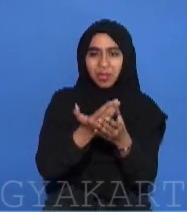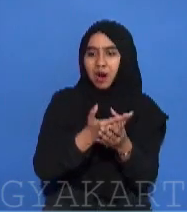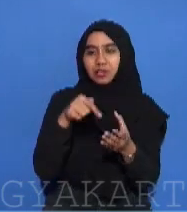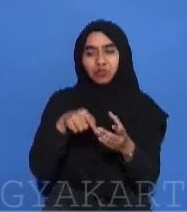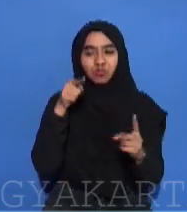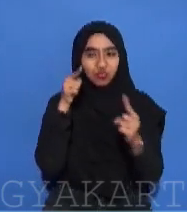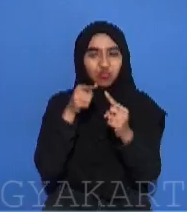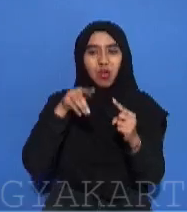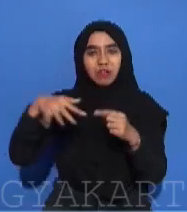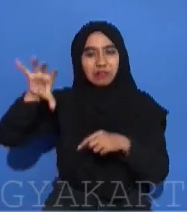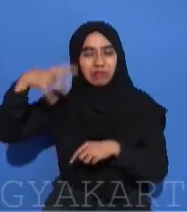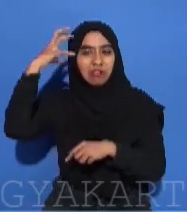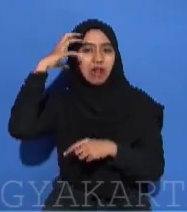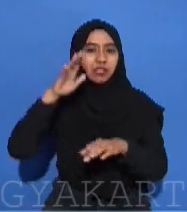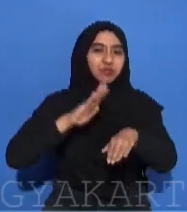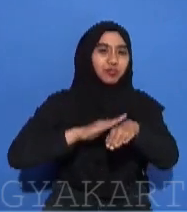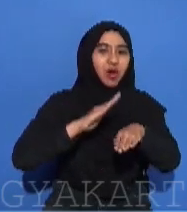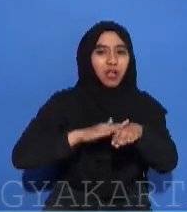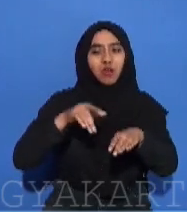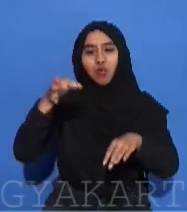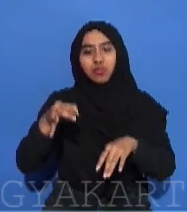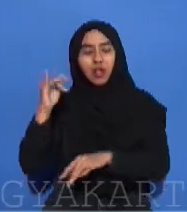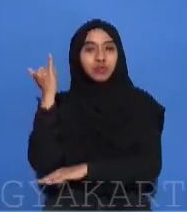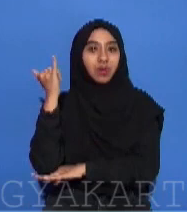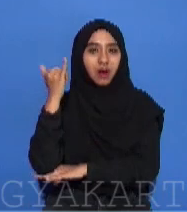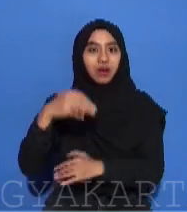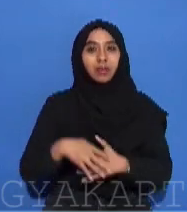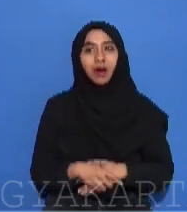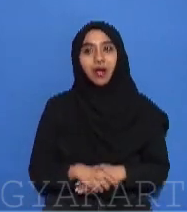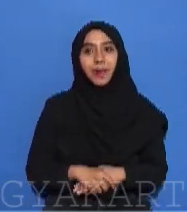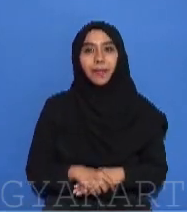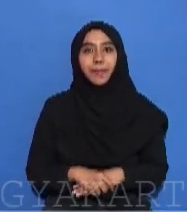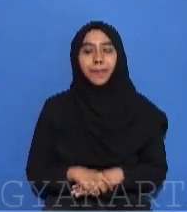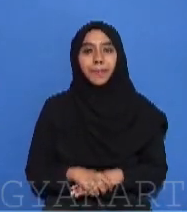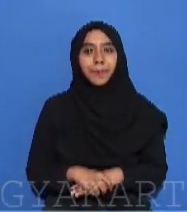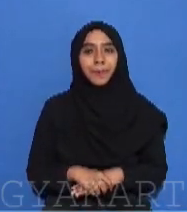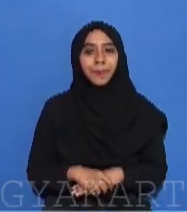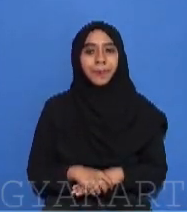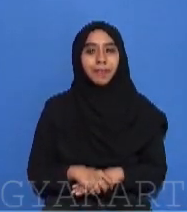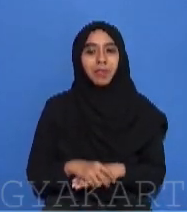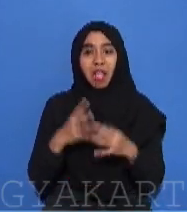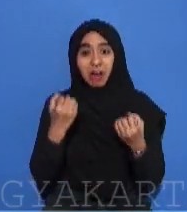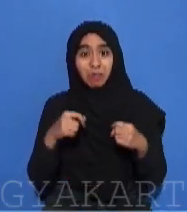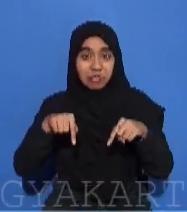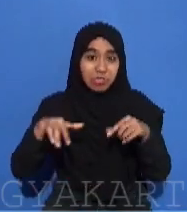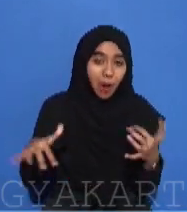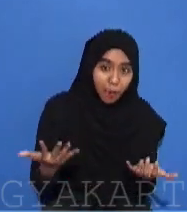kota Yogyakarta Yeti martanti harapannya setelah ini apa Mbah